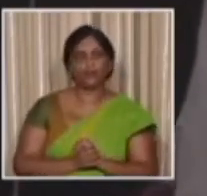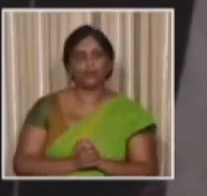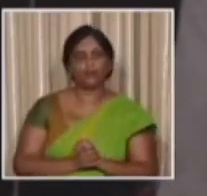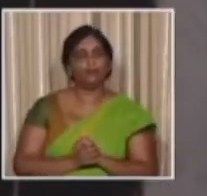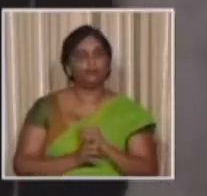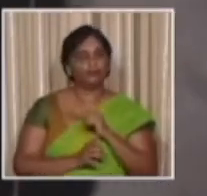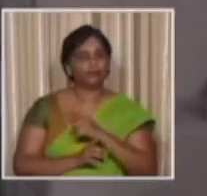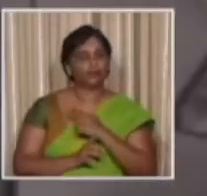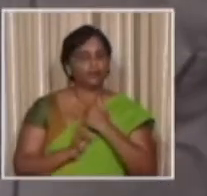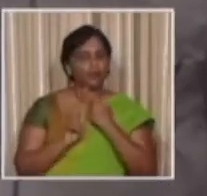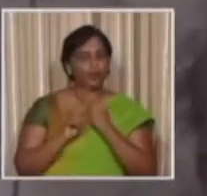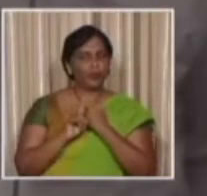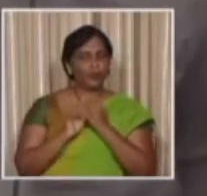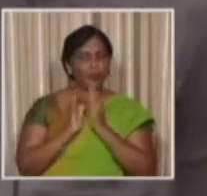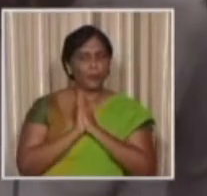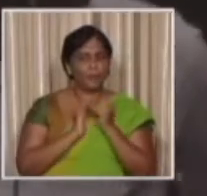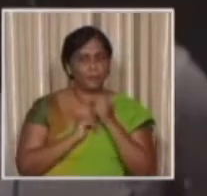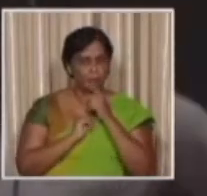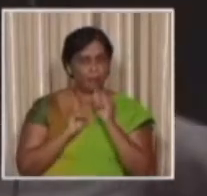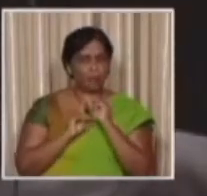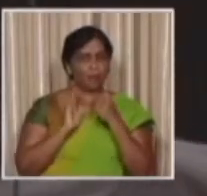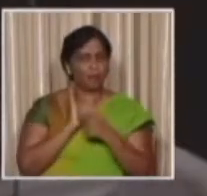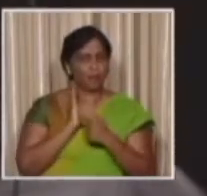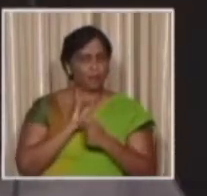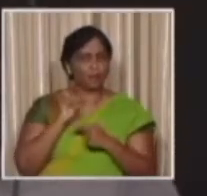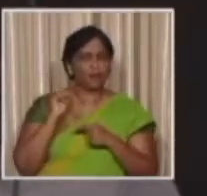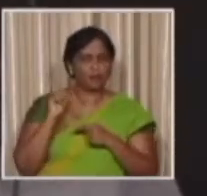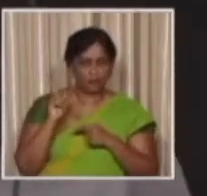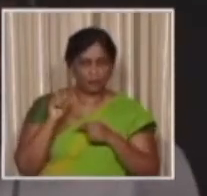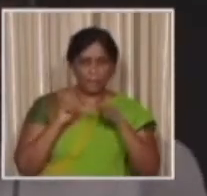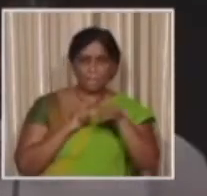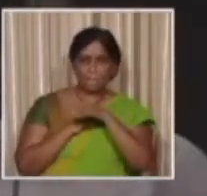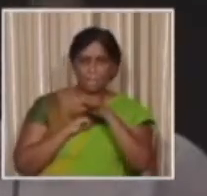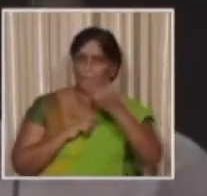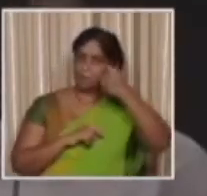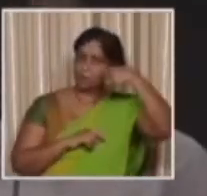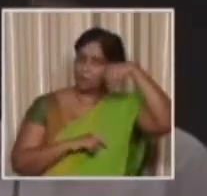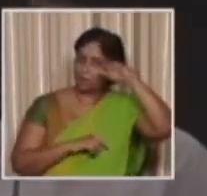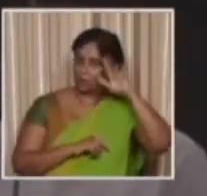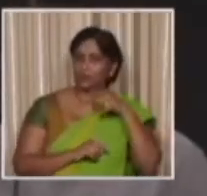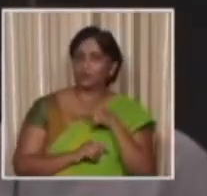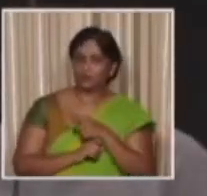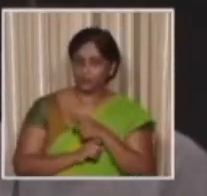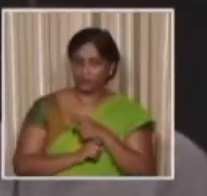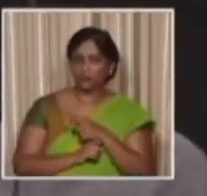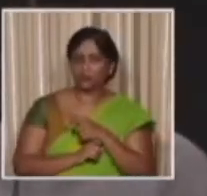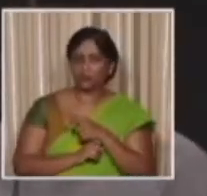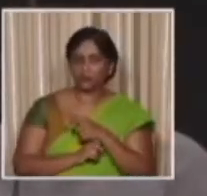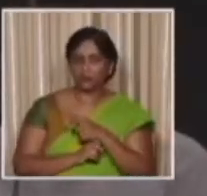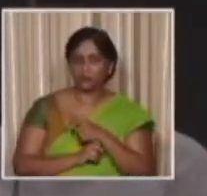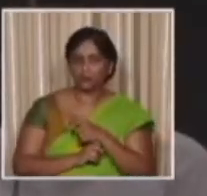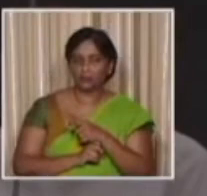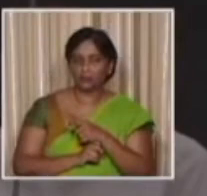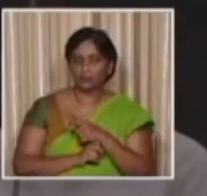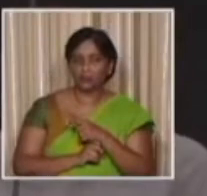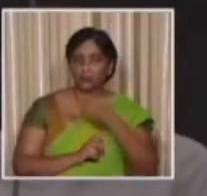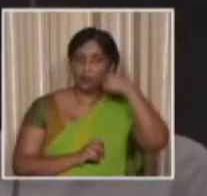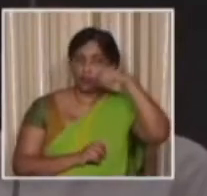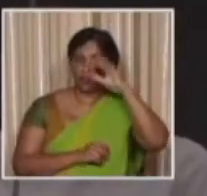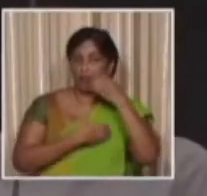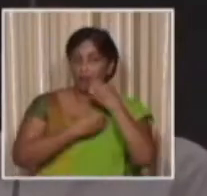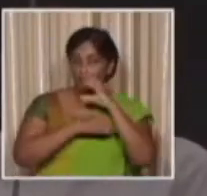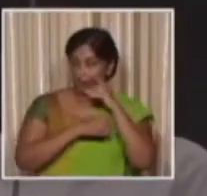என்கின்ற ஒரு பிரசித்தமான ஒரு இடம் ஒரு தொல்பொருள் இடத்துக்கு சொந்தமான ஒரு இடம் இருந்தது அந்த இடத்தை சுற்றி பல்வேறு பிரச்சனைகள்